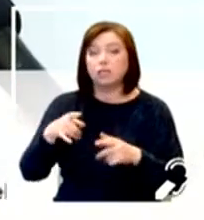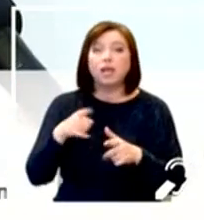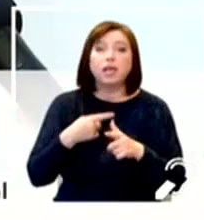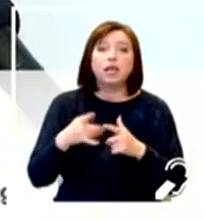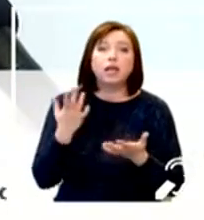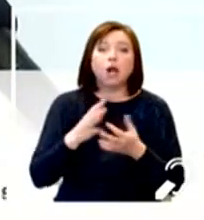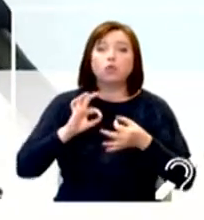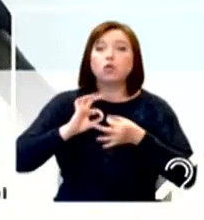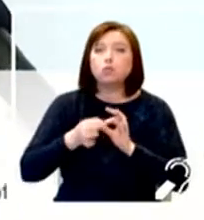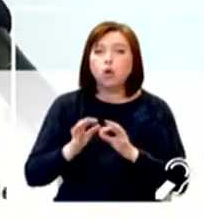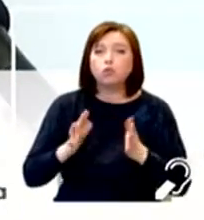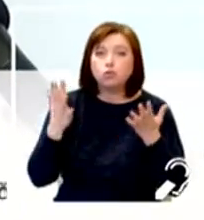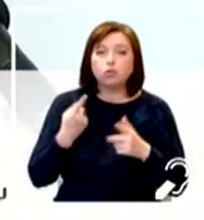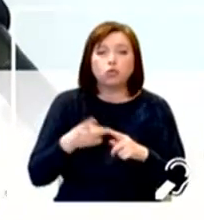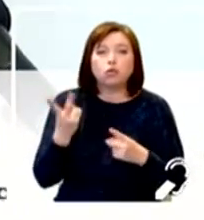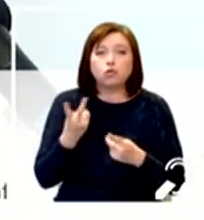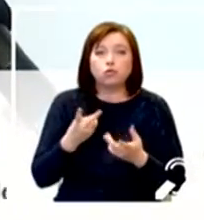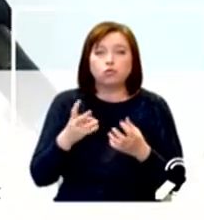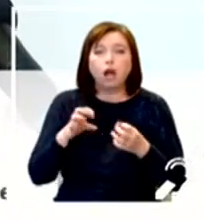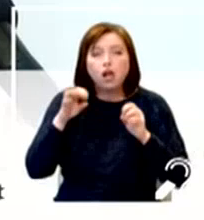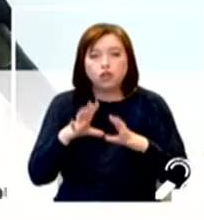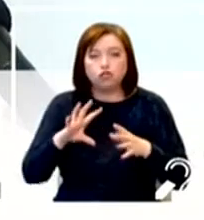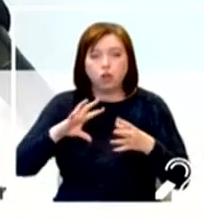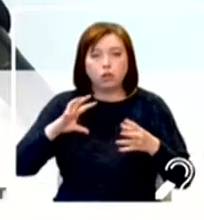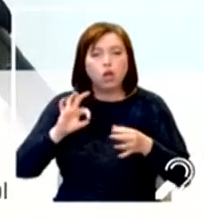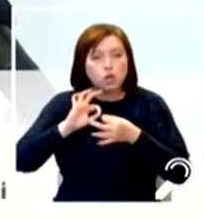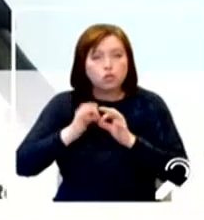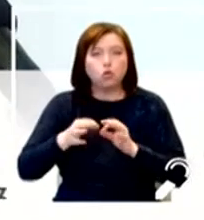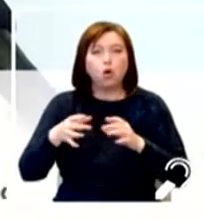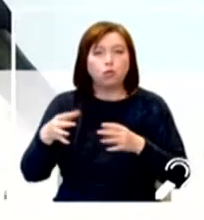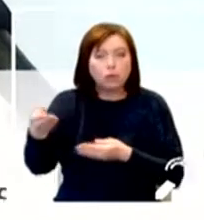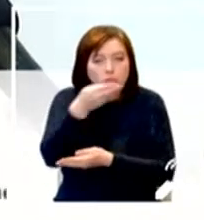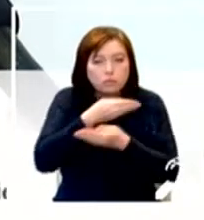care vor necesita o abordare complexă, vor